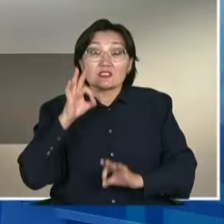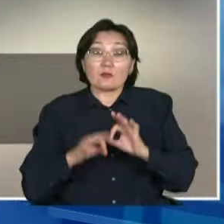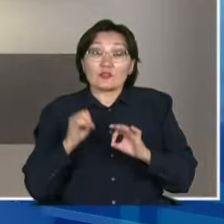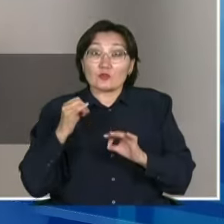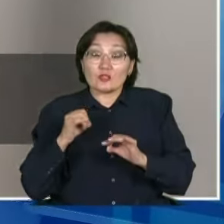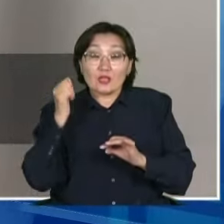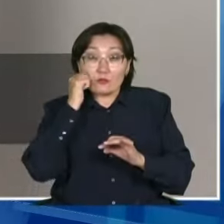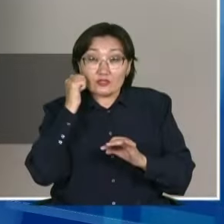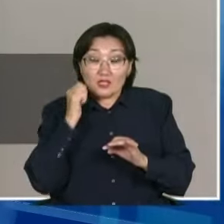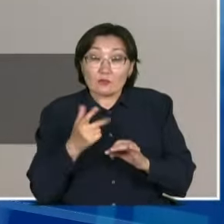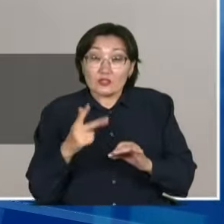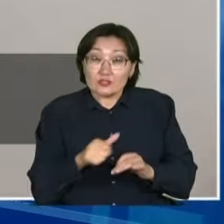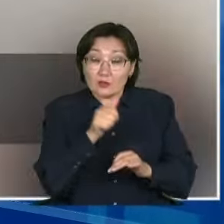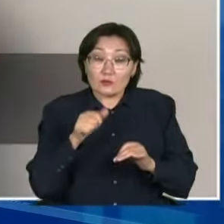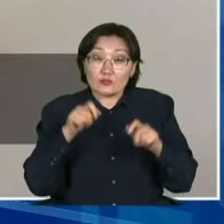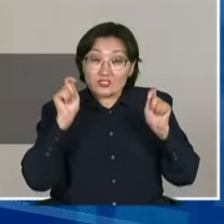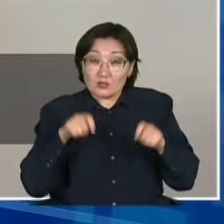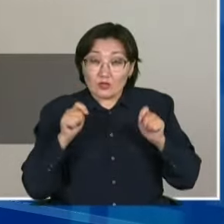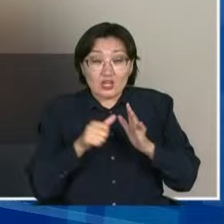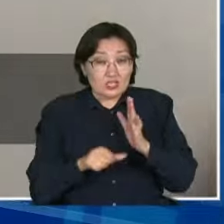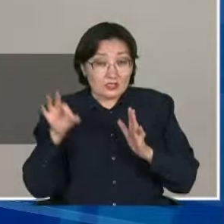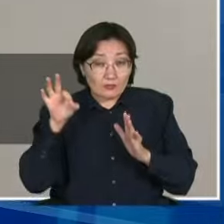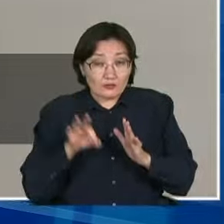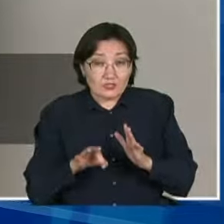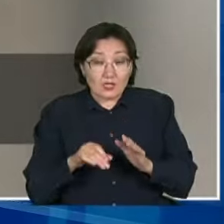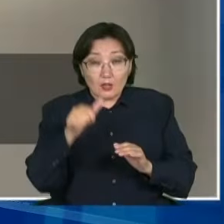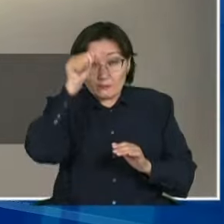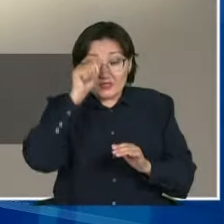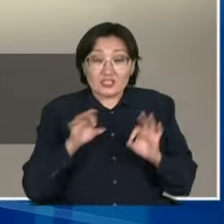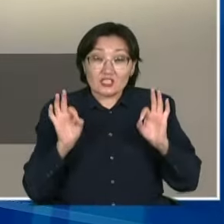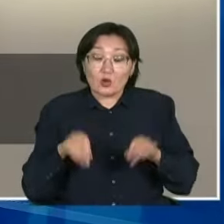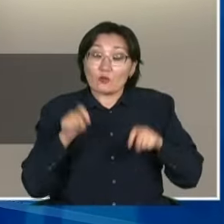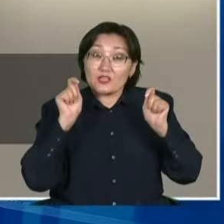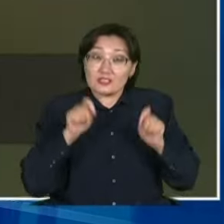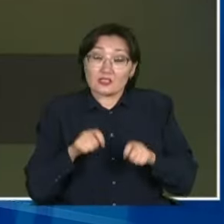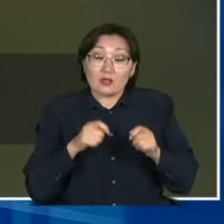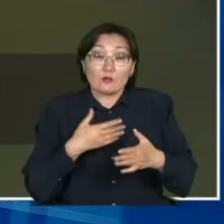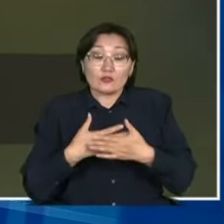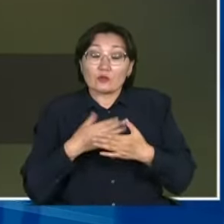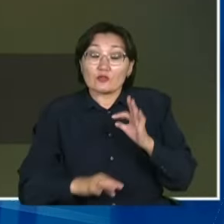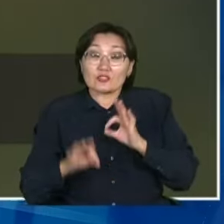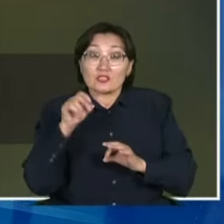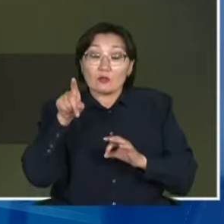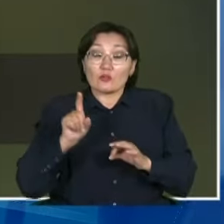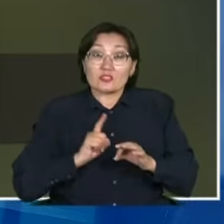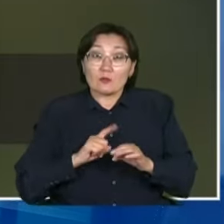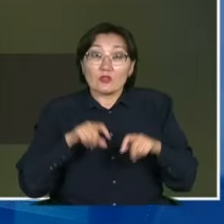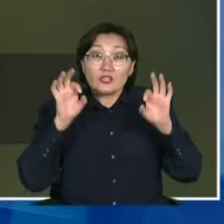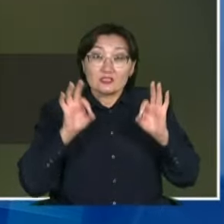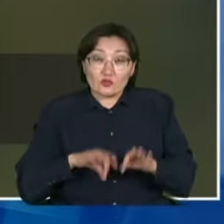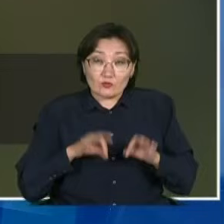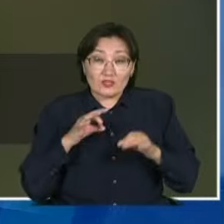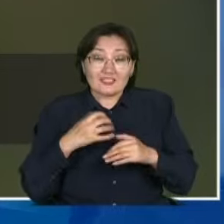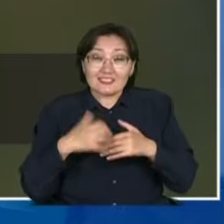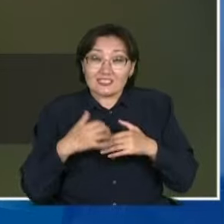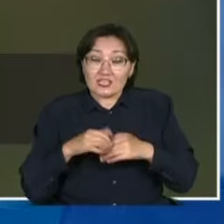данным МЧС, за 3 часа выпало почти 60% месячной нормы осадков. В ближайшие сутки там ожидаются гроза с ливнем и